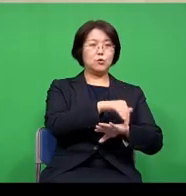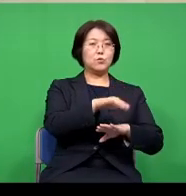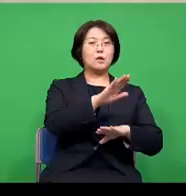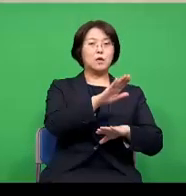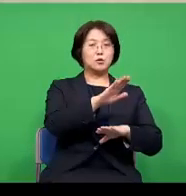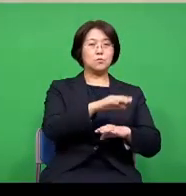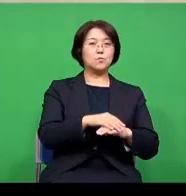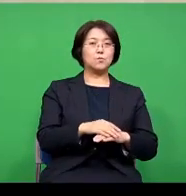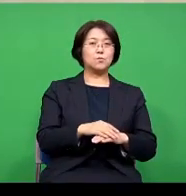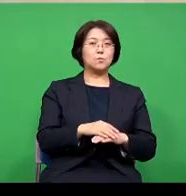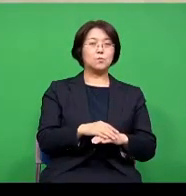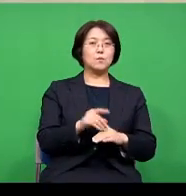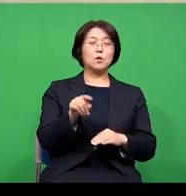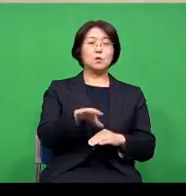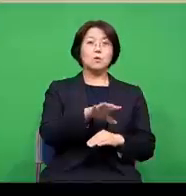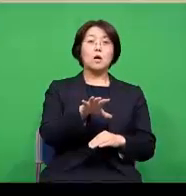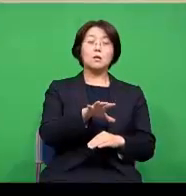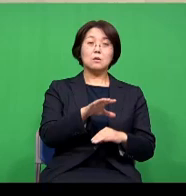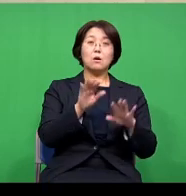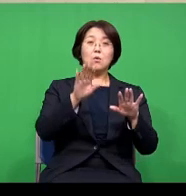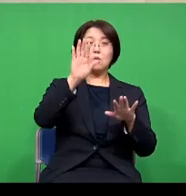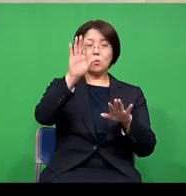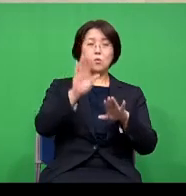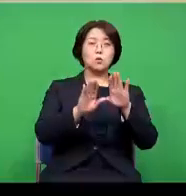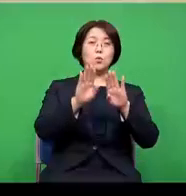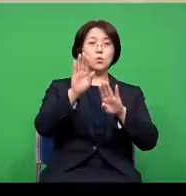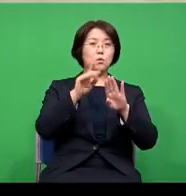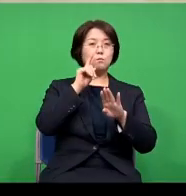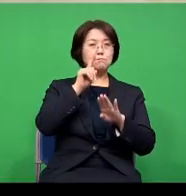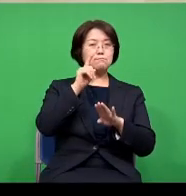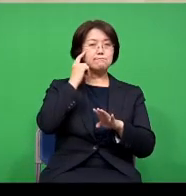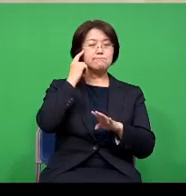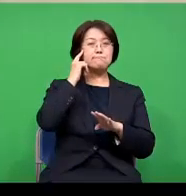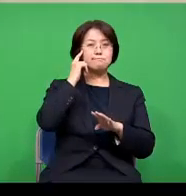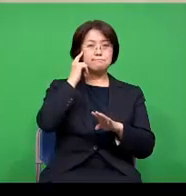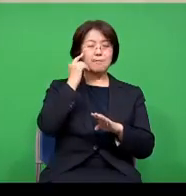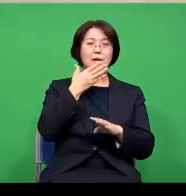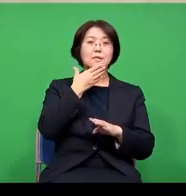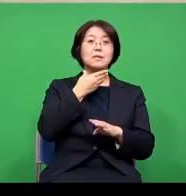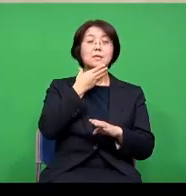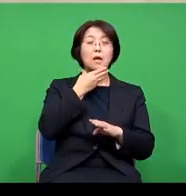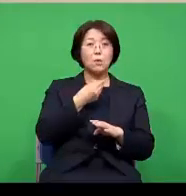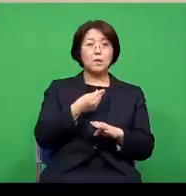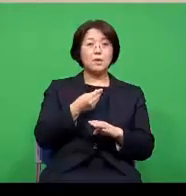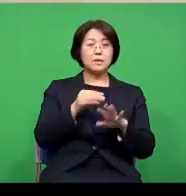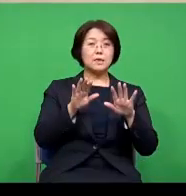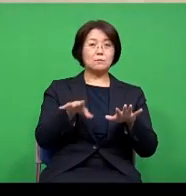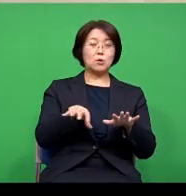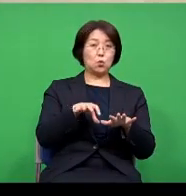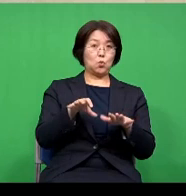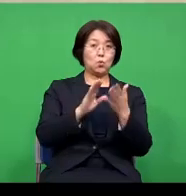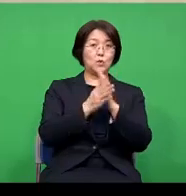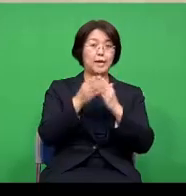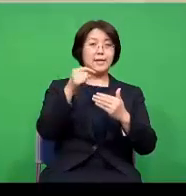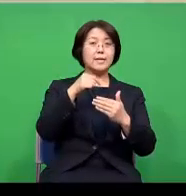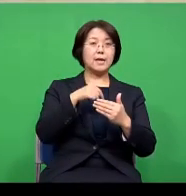ので、まあ、その辺は、まあ、今後の状況を見ながらと。ただ、まあ、幸い今のところ、ま